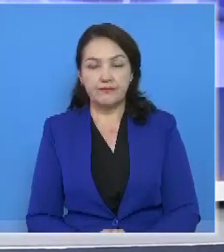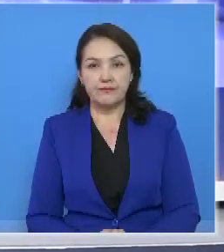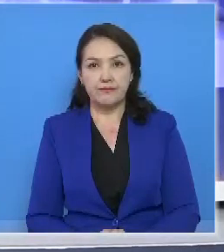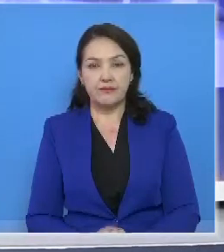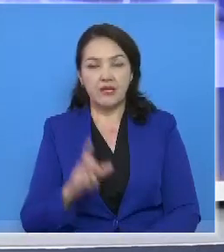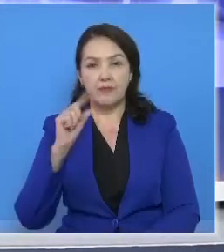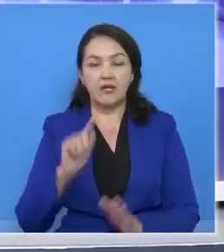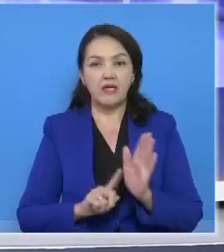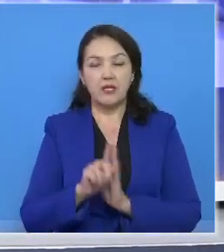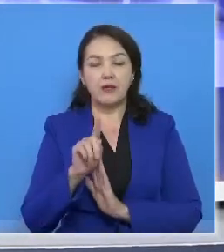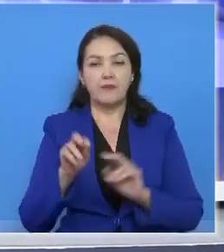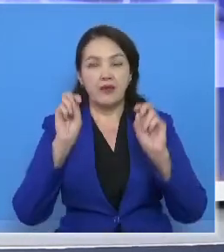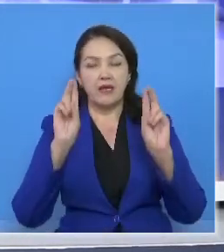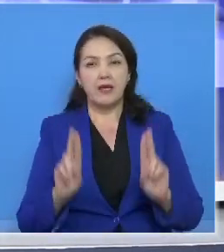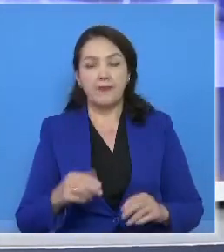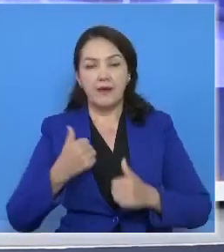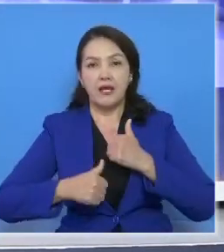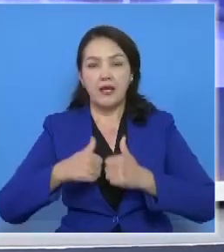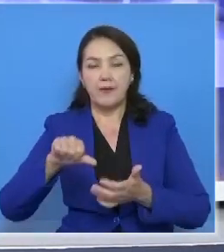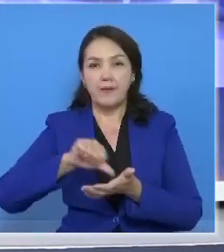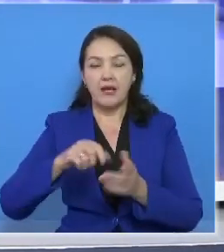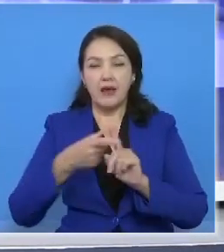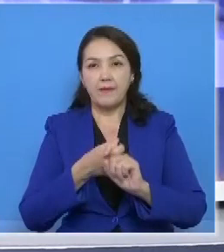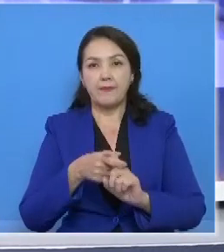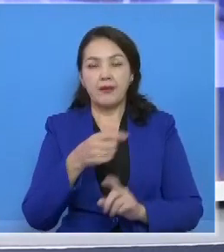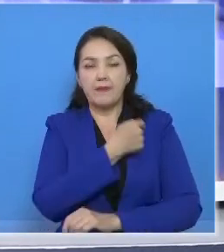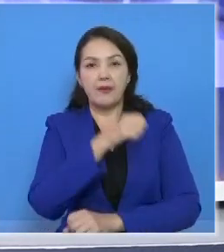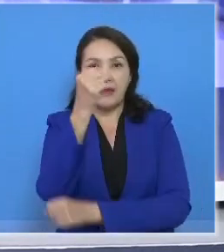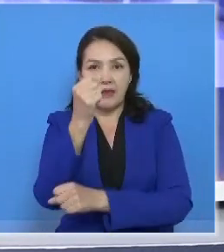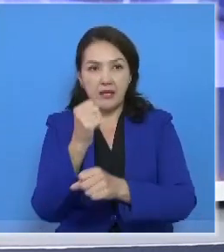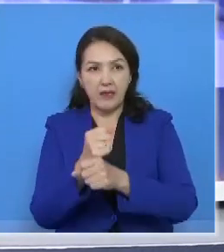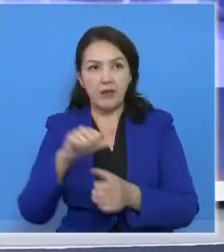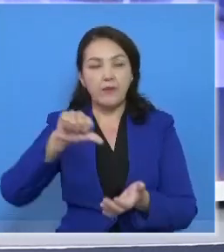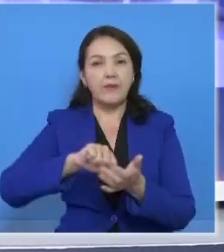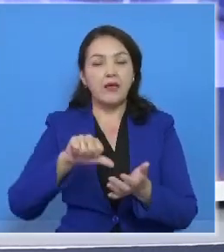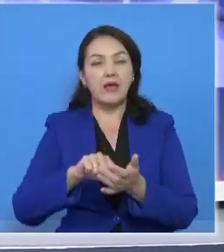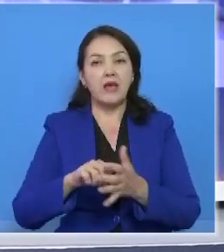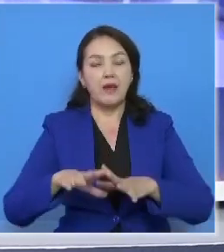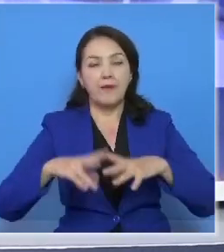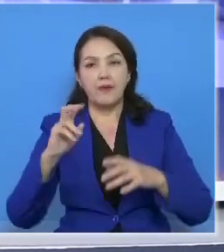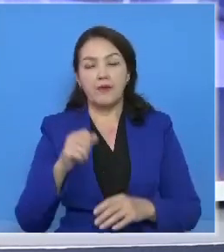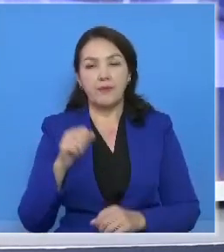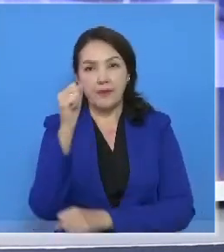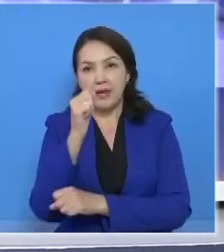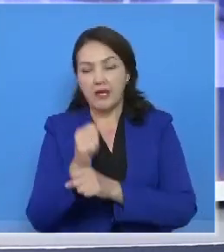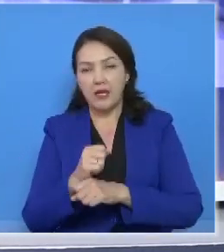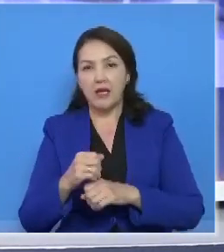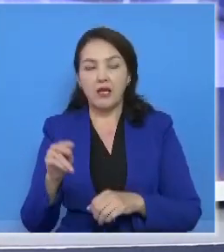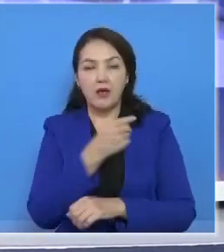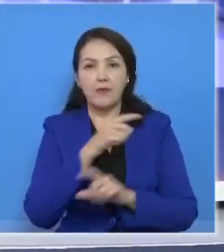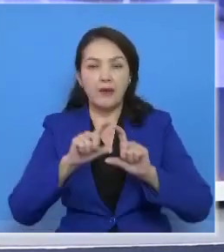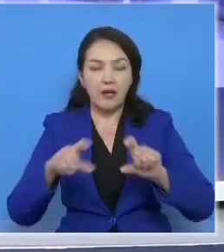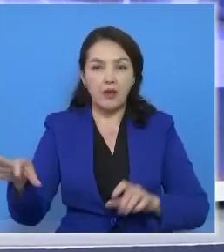в понедельник стартовала традиционная Спартакиада приуроченная к Дню медицинского работника в ней принимает участие более 200 сотрудников лечебных